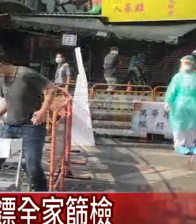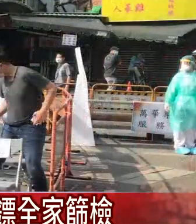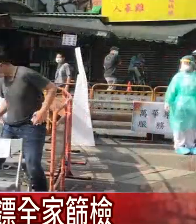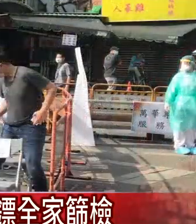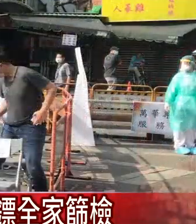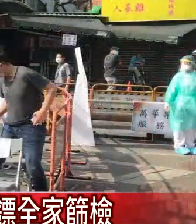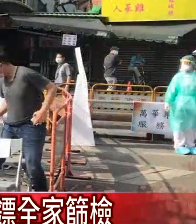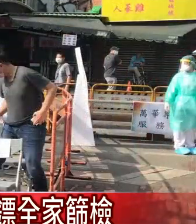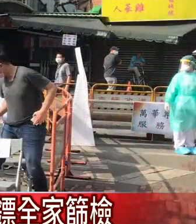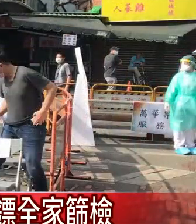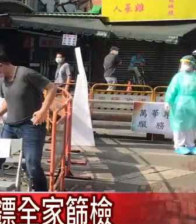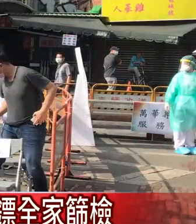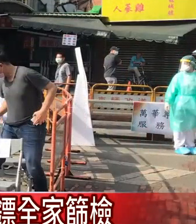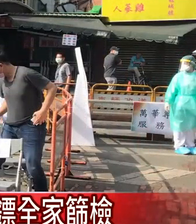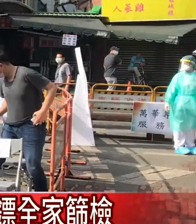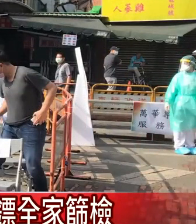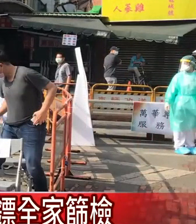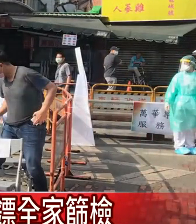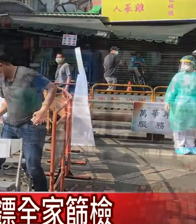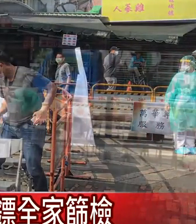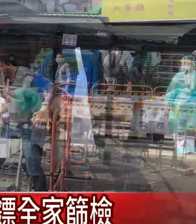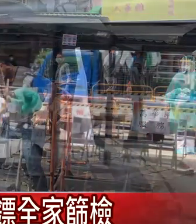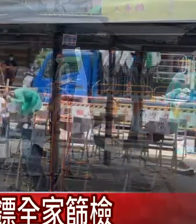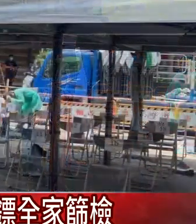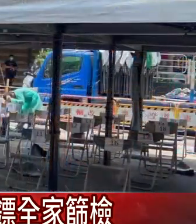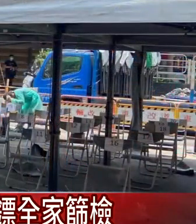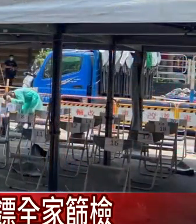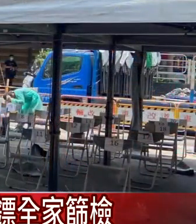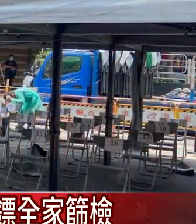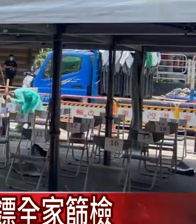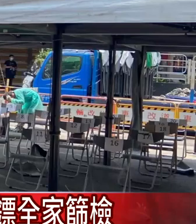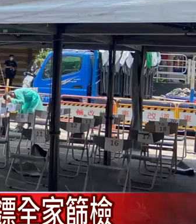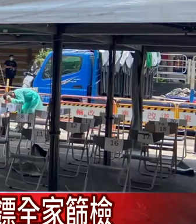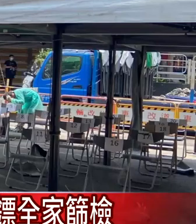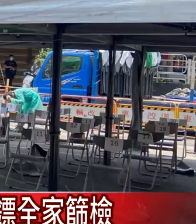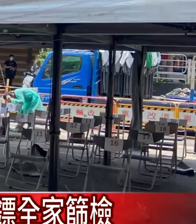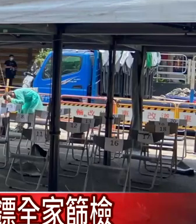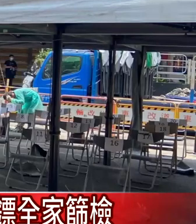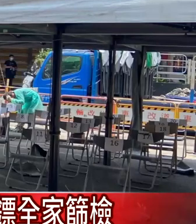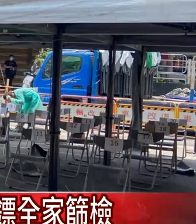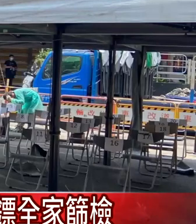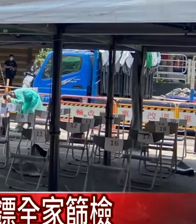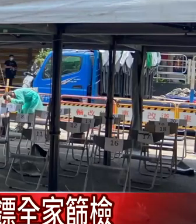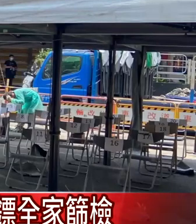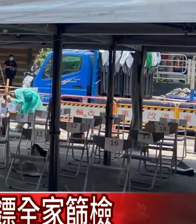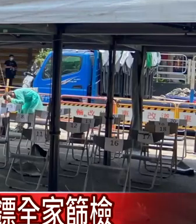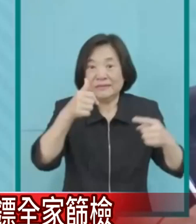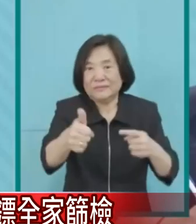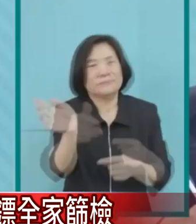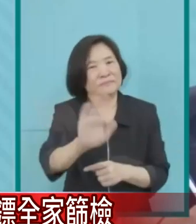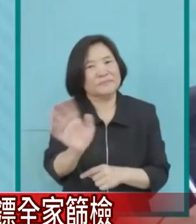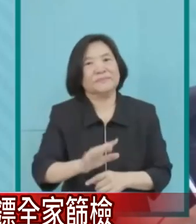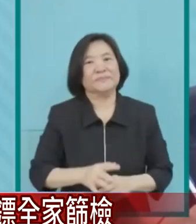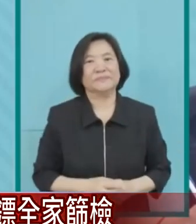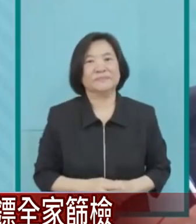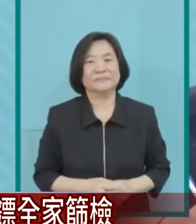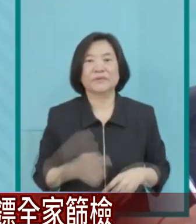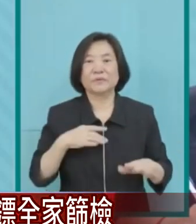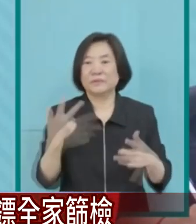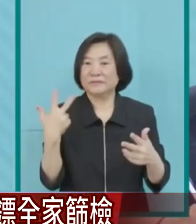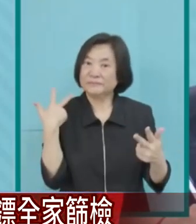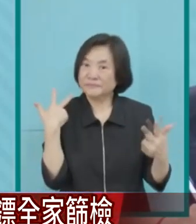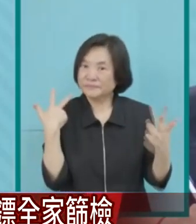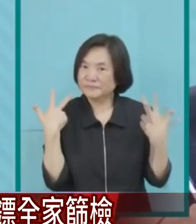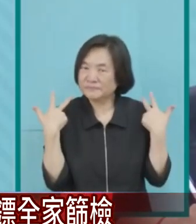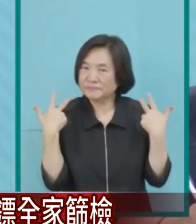一人中标全家筛检。 另外哦，我们对这个新冠肺炎哦，这一两个礼拜来的观